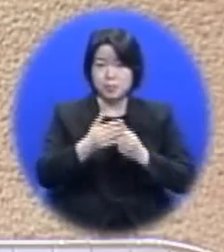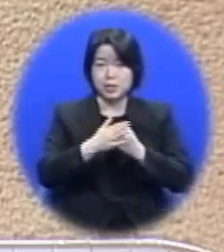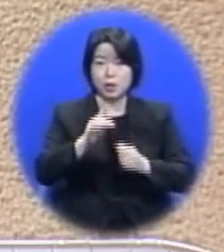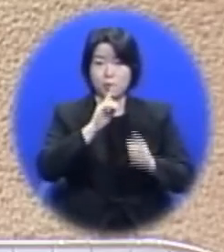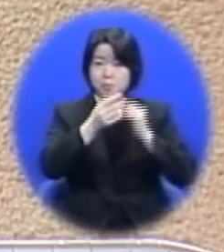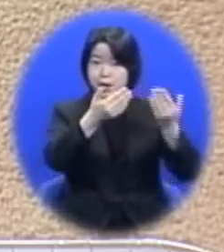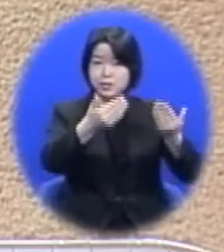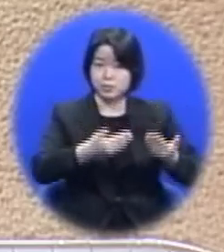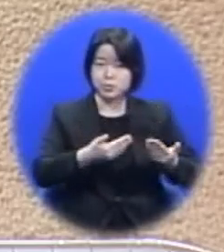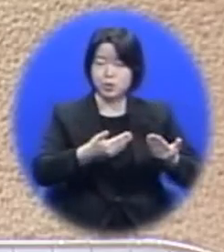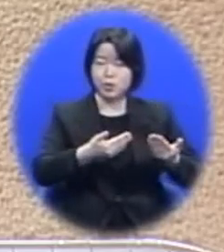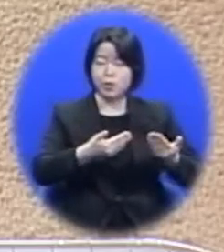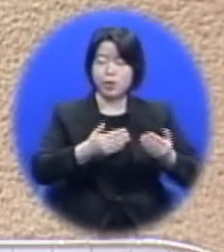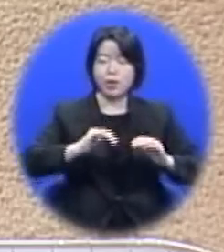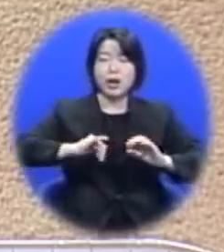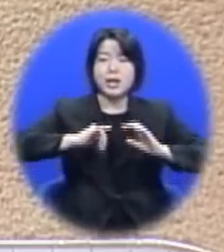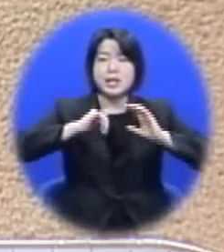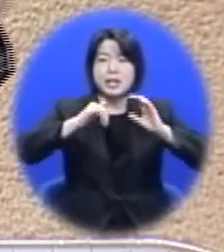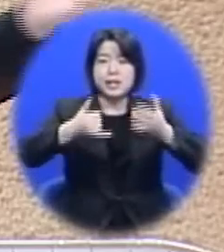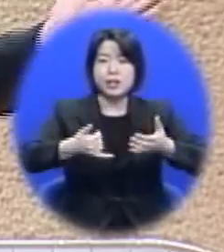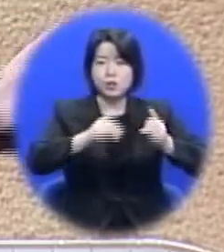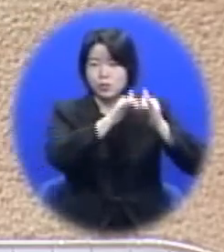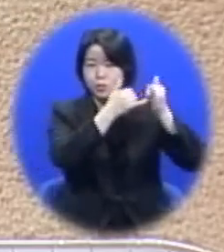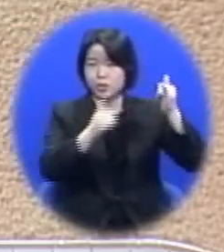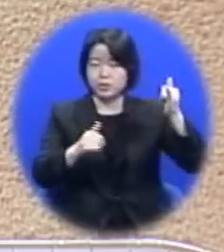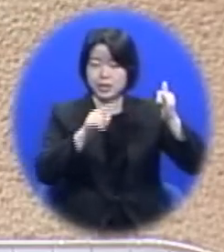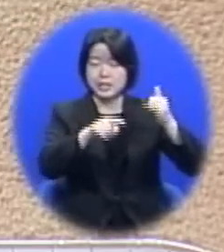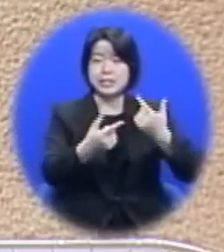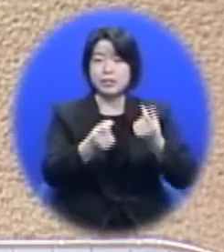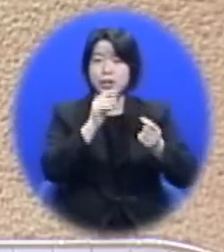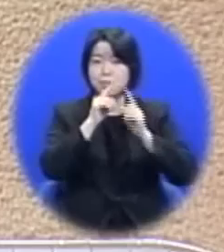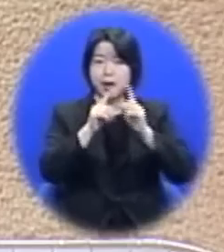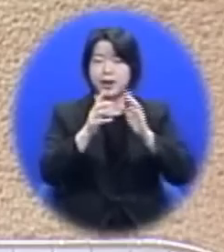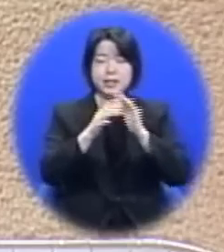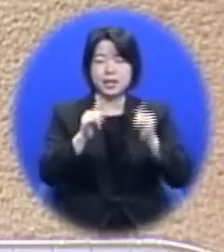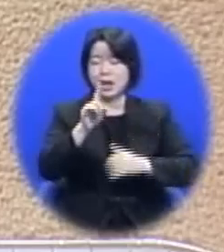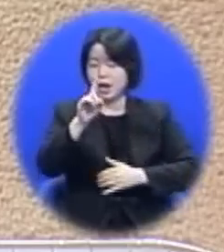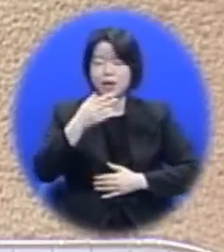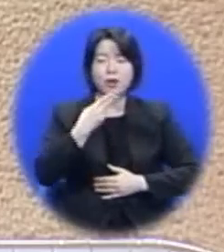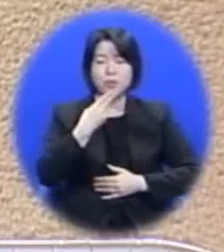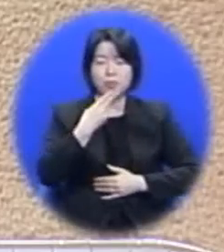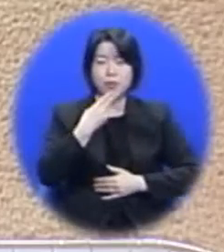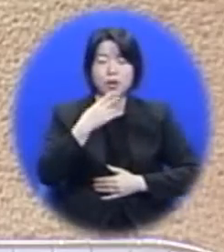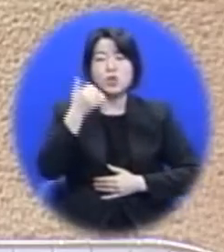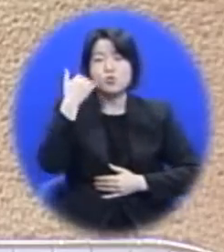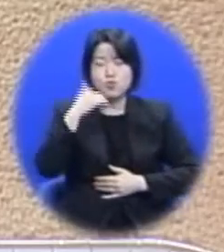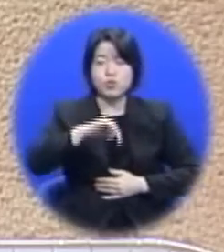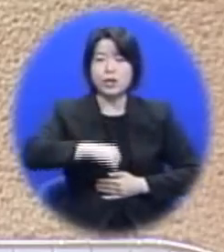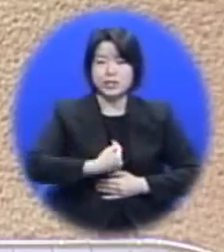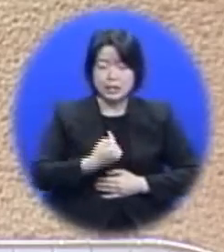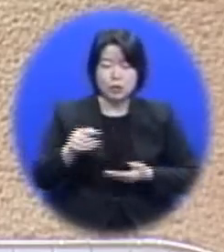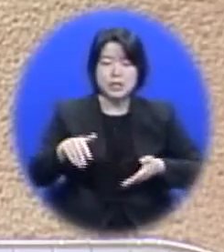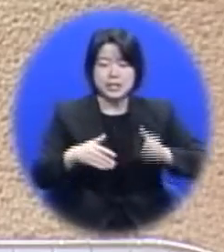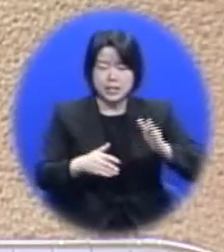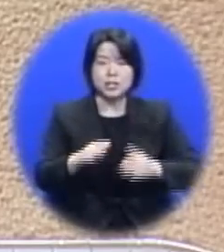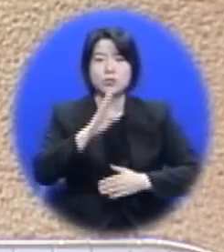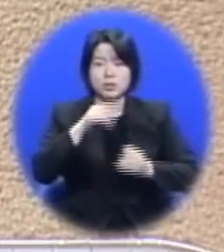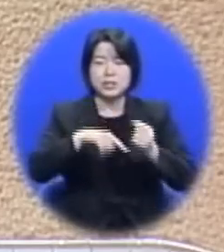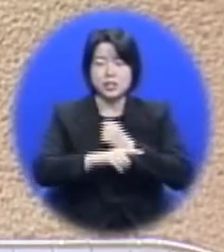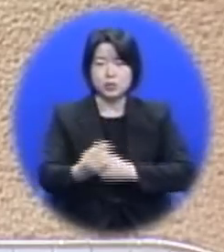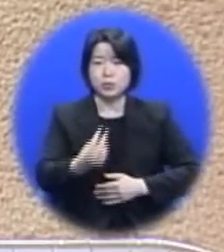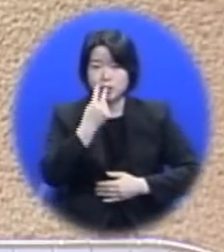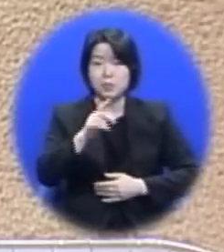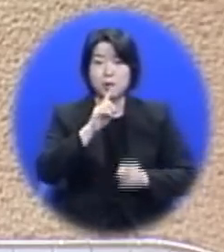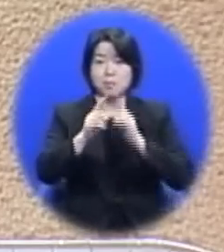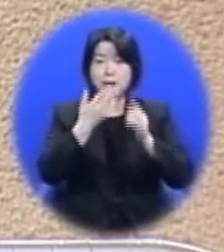말씀하셨는데, 인류 역사상 이렇게 말한 사람은 한 사람도 없습니다. 도대체 누가 자기가 길이고 진리고 생명이라고 말할 수